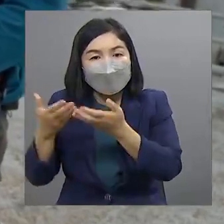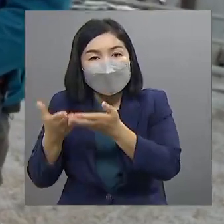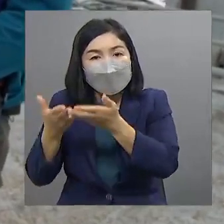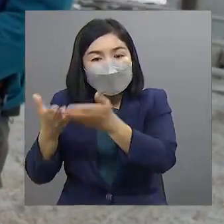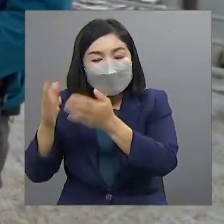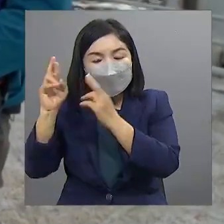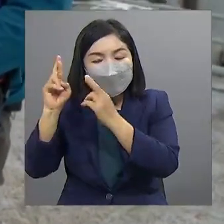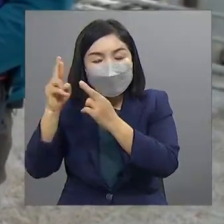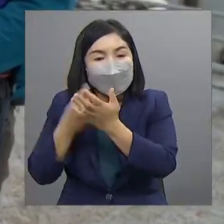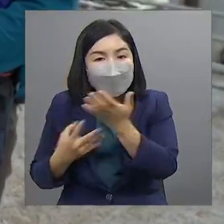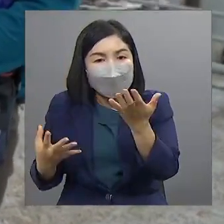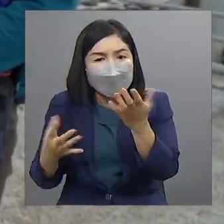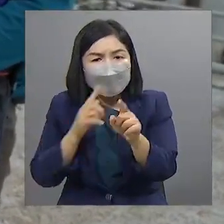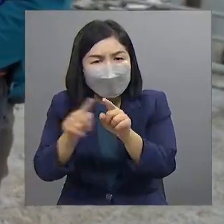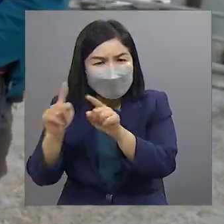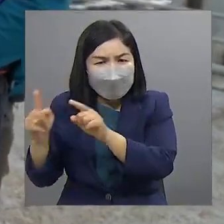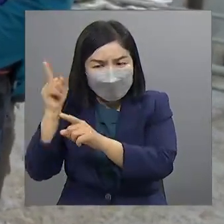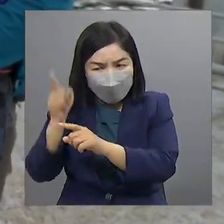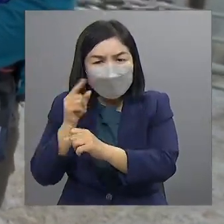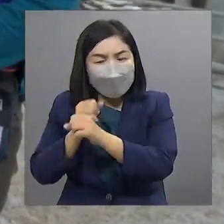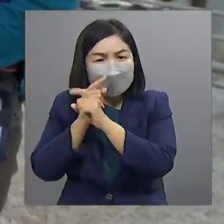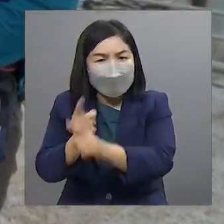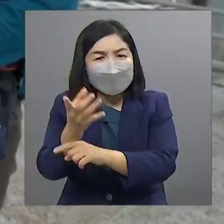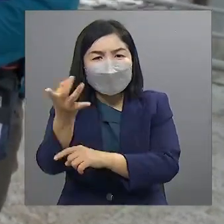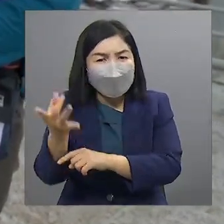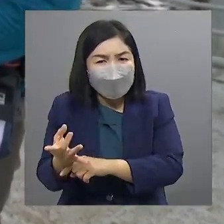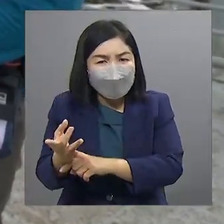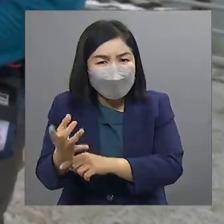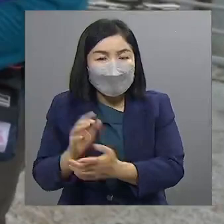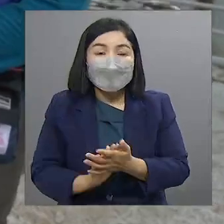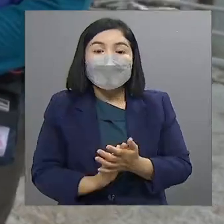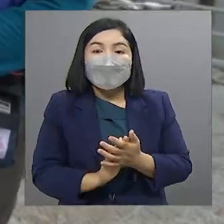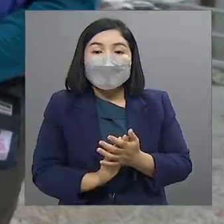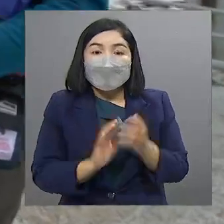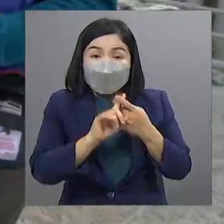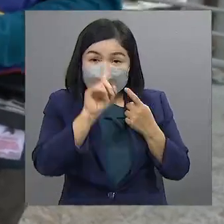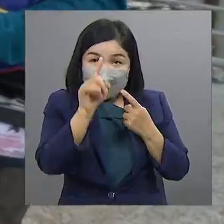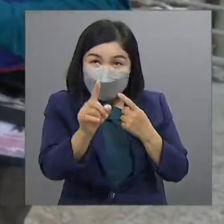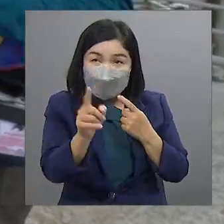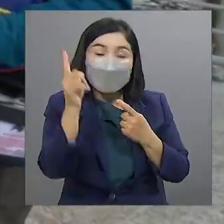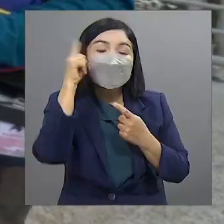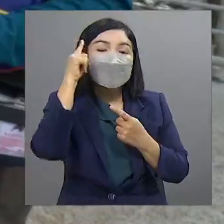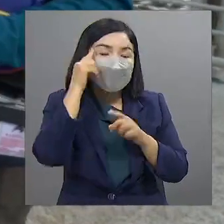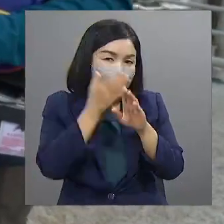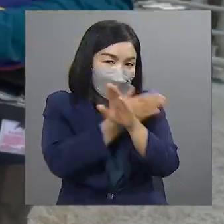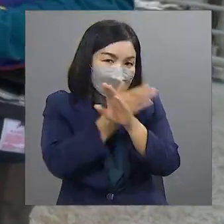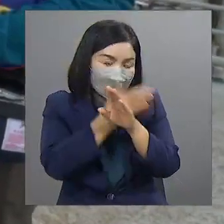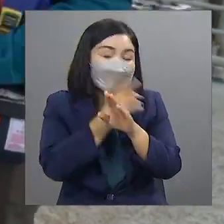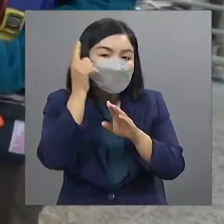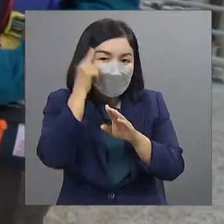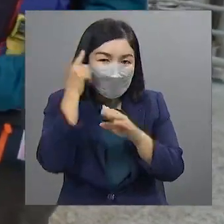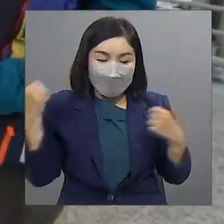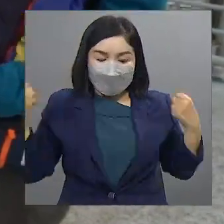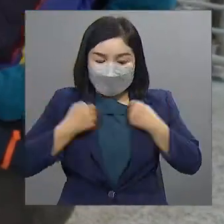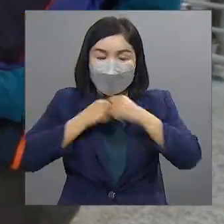ไรไหมคะที่เราต้องทำปฏิบัติตาม อย่างแรกต้องเรียนรู้มาก่อนแล้วก็ใส่ชูชีพ โอ้สำคัญเนาะ